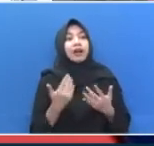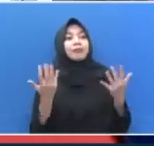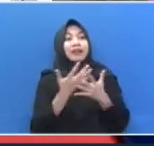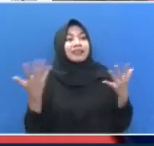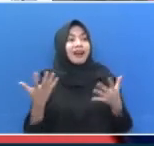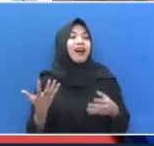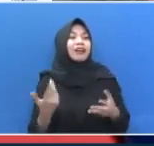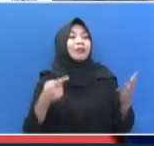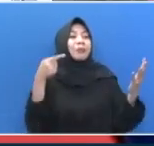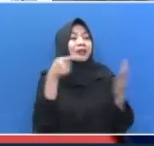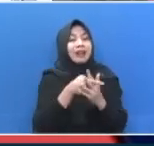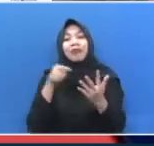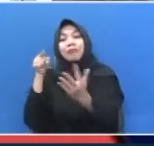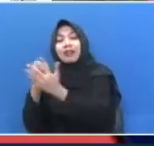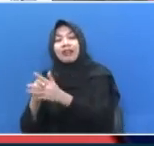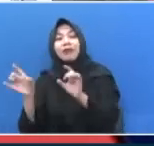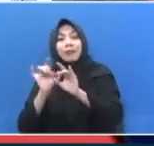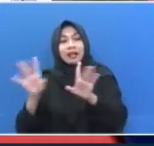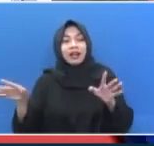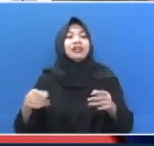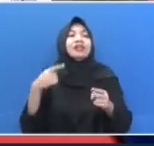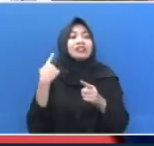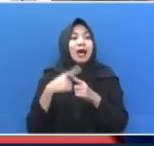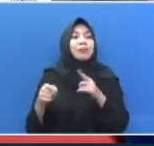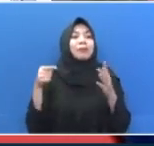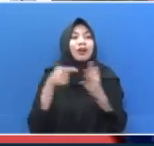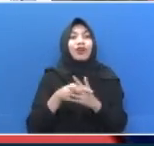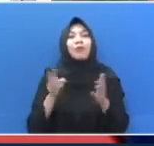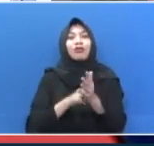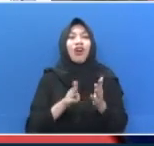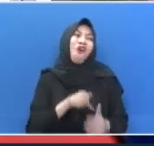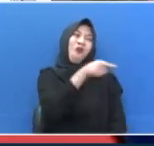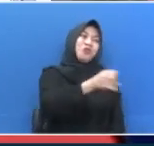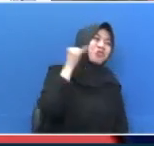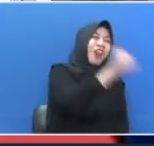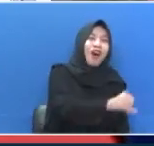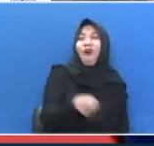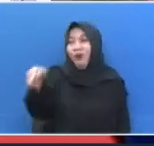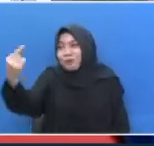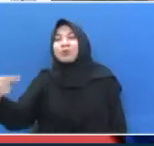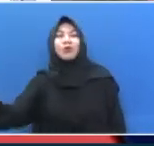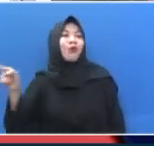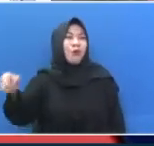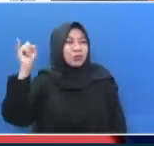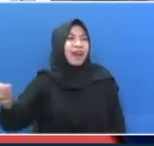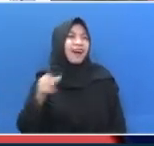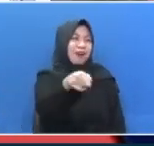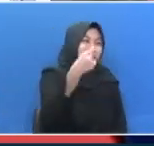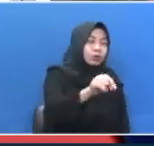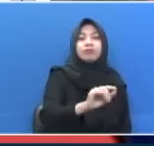politik Jangan pernah menjadikan politik itu urusan surga dan neraka Jangan pernah jadikan politik itu